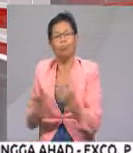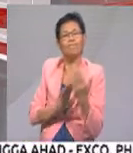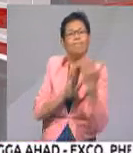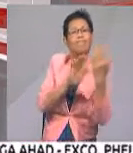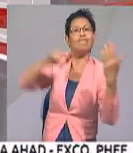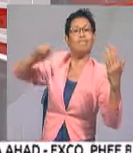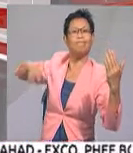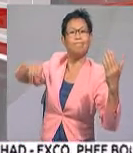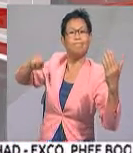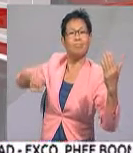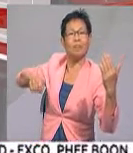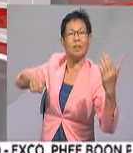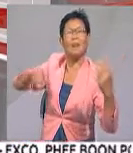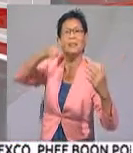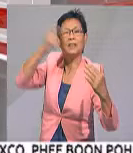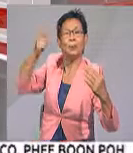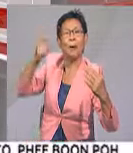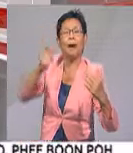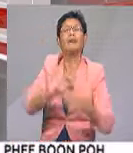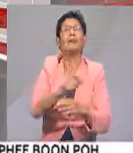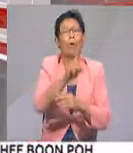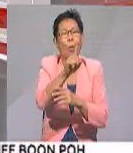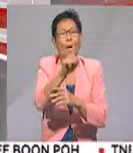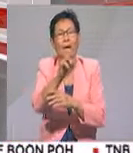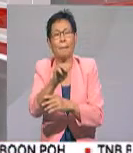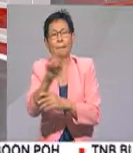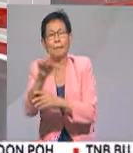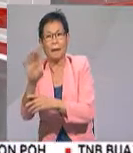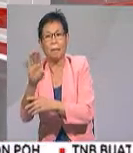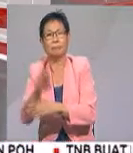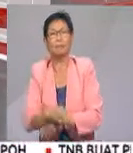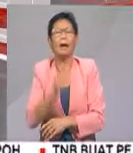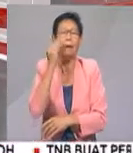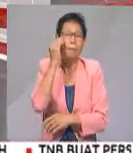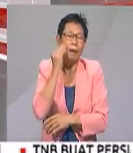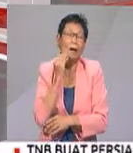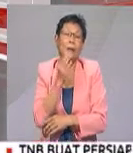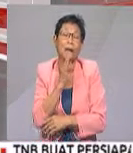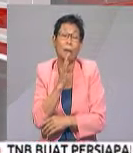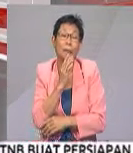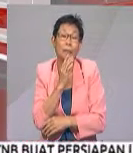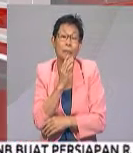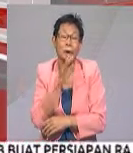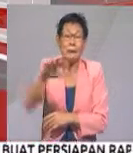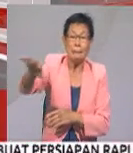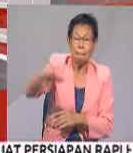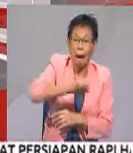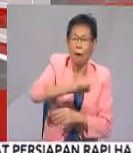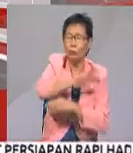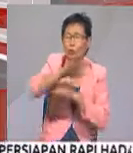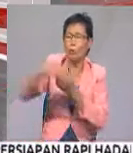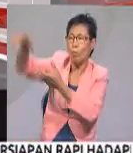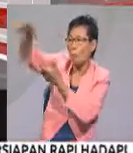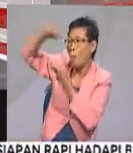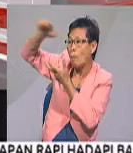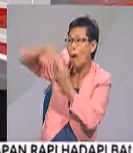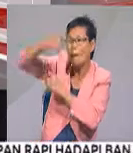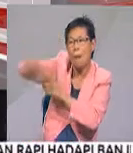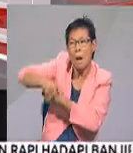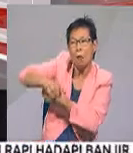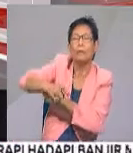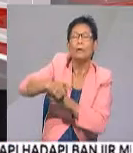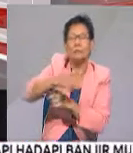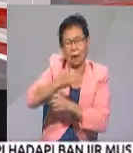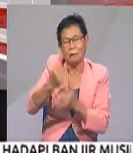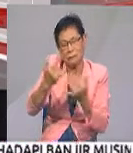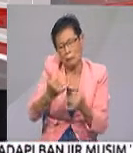dihadapkan ke muka pengadilan ekoran skandal 1MDB. Menurut Tun Dr. Mahathir, usaha mendapatkan segala maklumat diperlukan